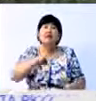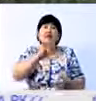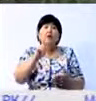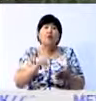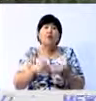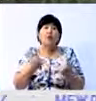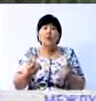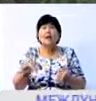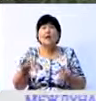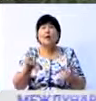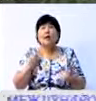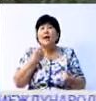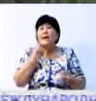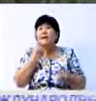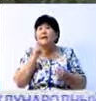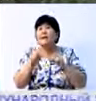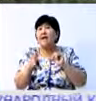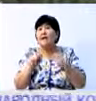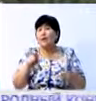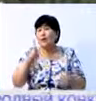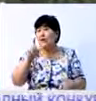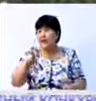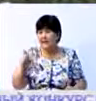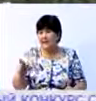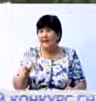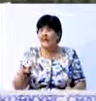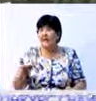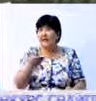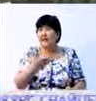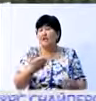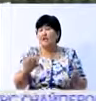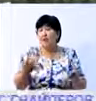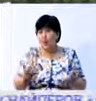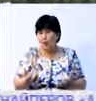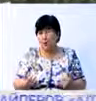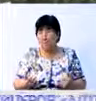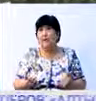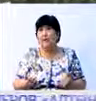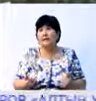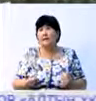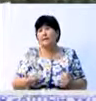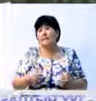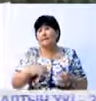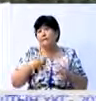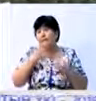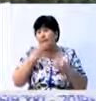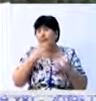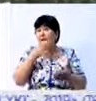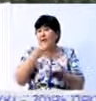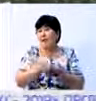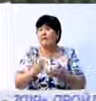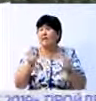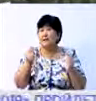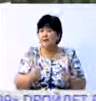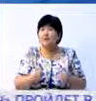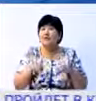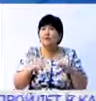которые задают граждане, значит, получают квалифицированный ответ от соответствующих